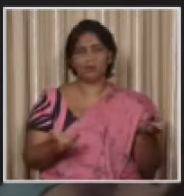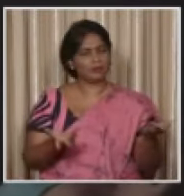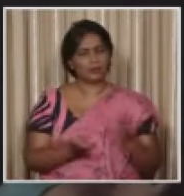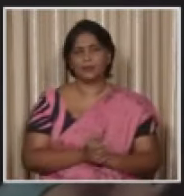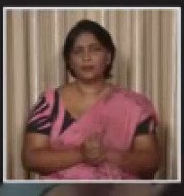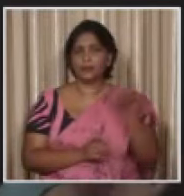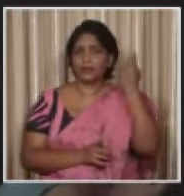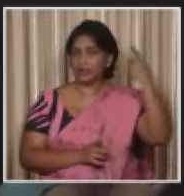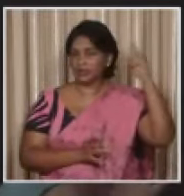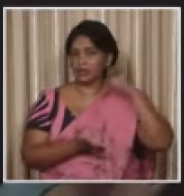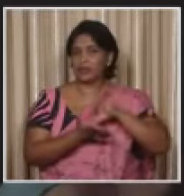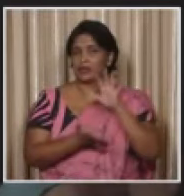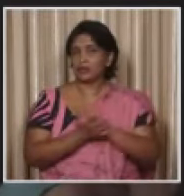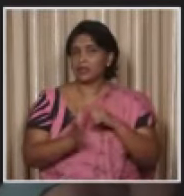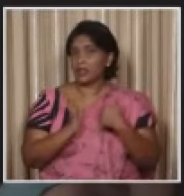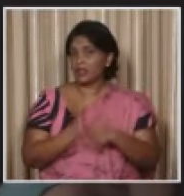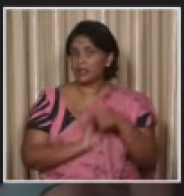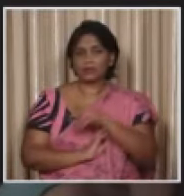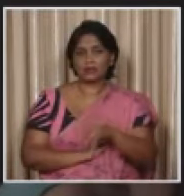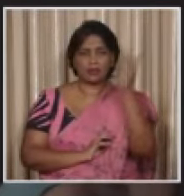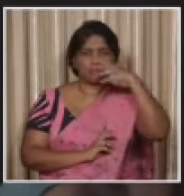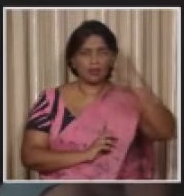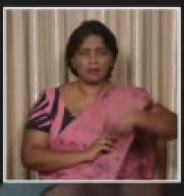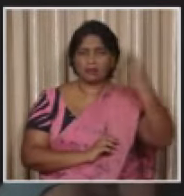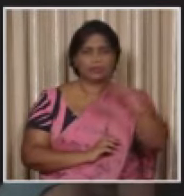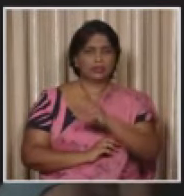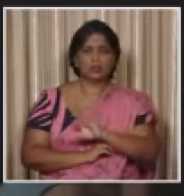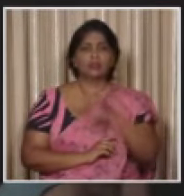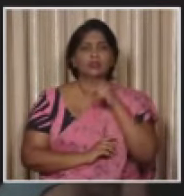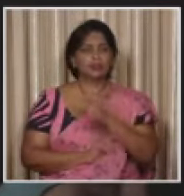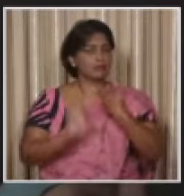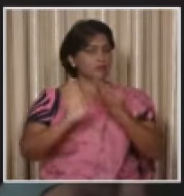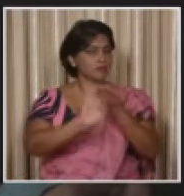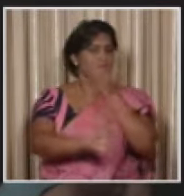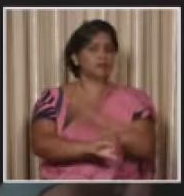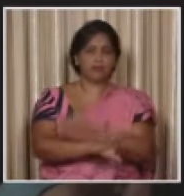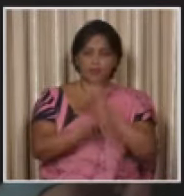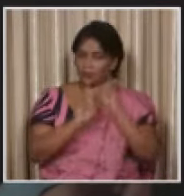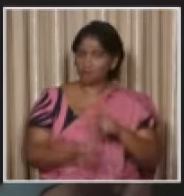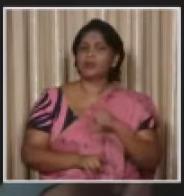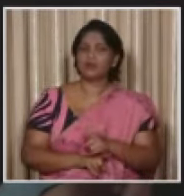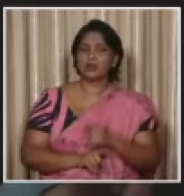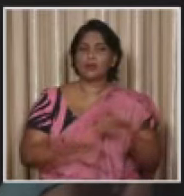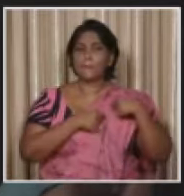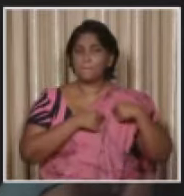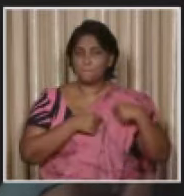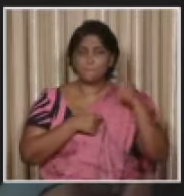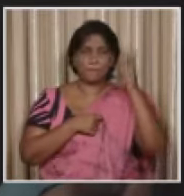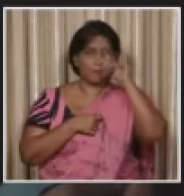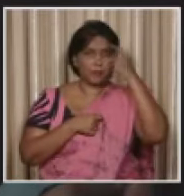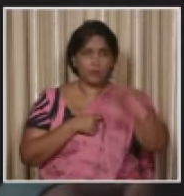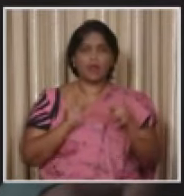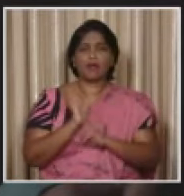පෙරේදා සම්මත කරපු පනතෙන් නෙමෙයි මේ වැටුප් පැඩි වෙලා තියෙන්නේ. මේ කලිනුත් කාකාසගේ වැටුප ලක්ෂ දෙකට